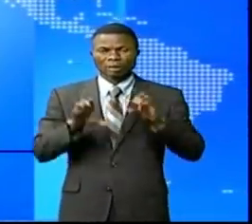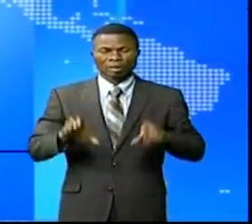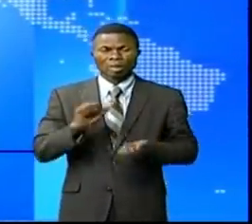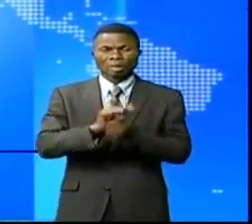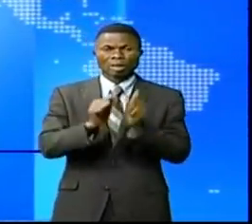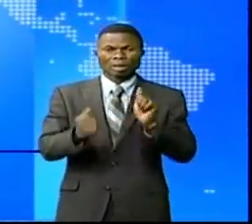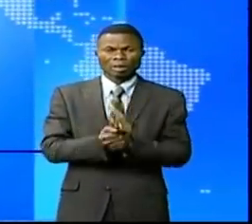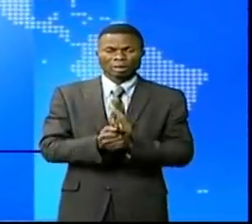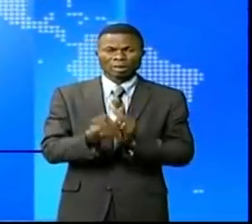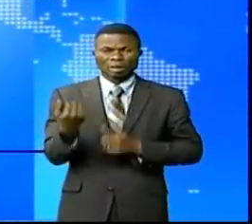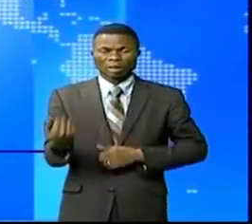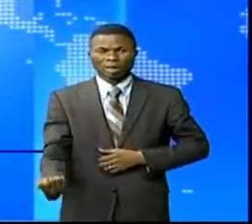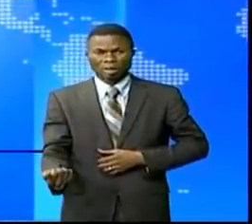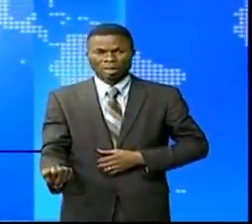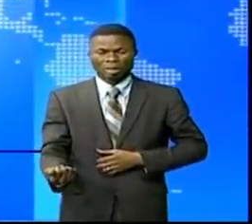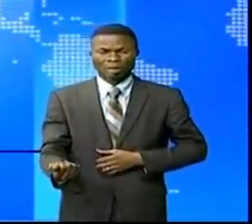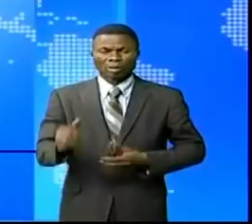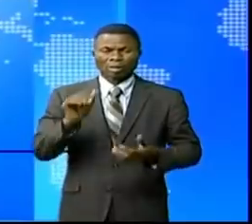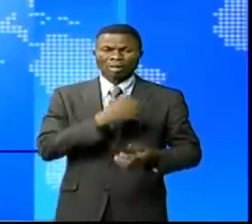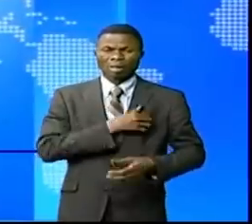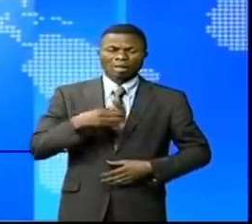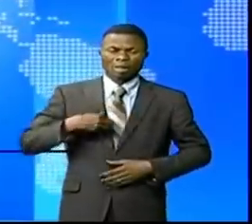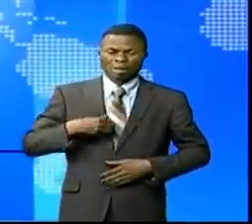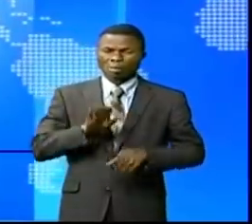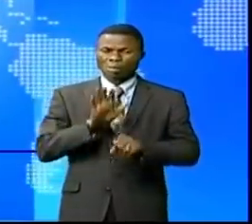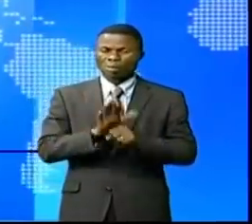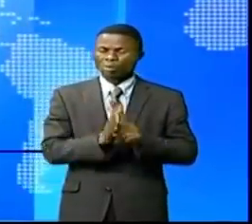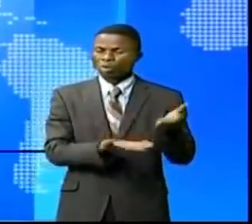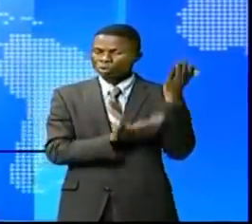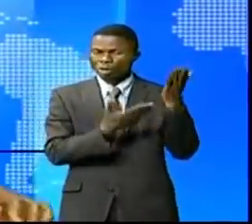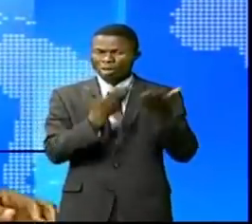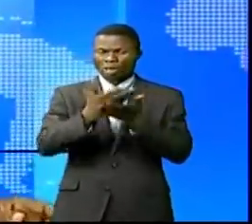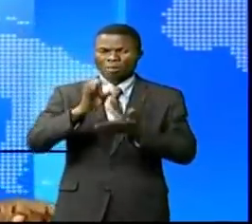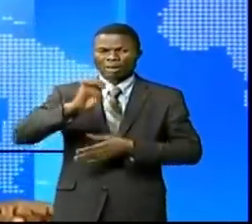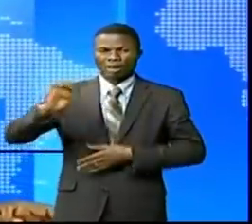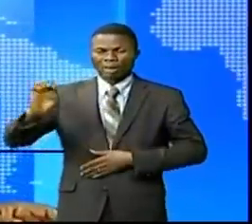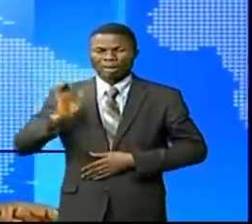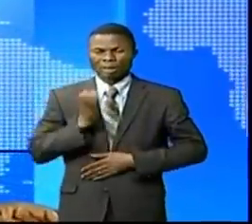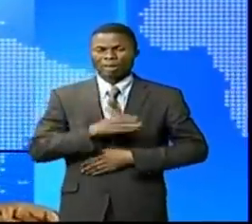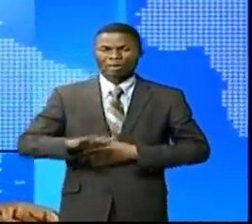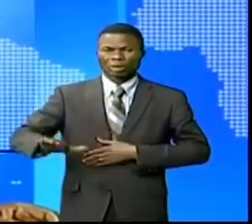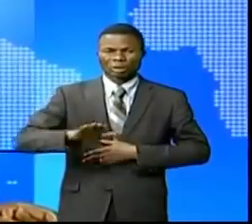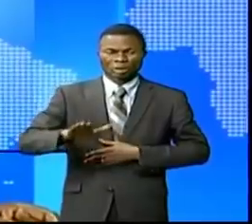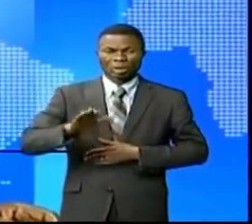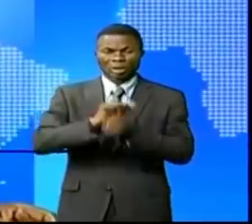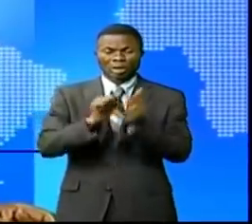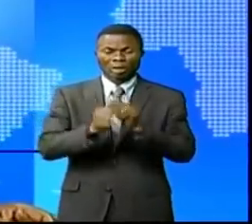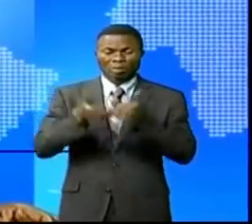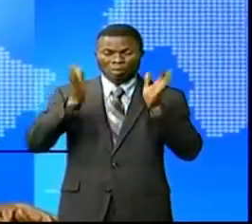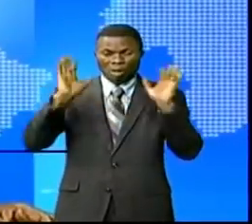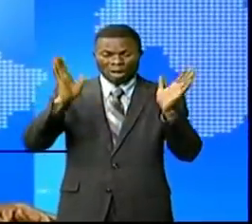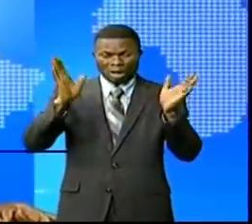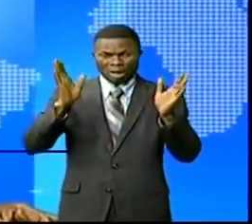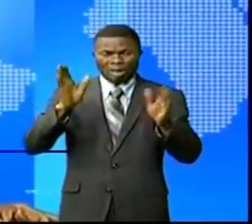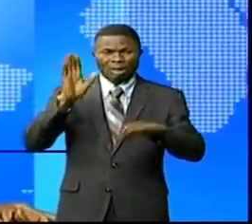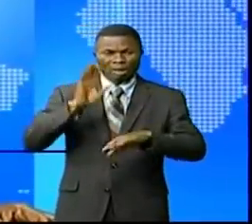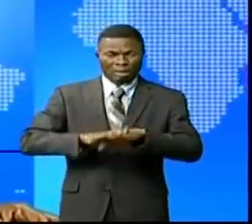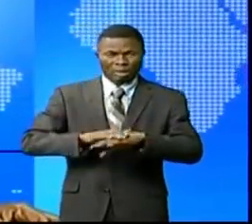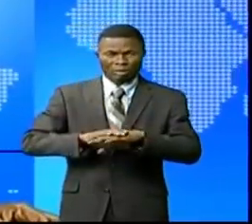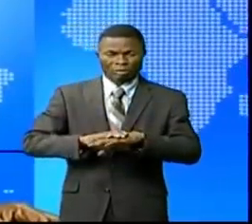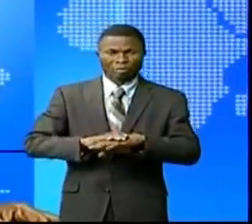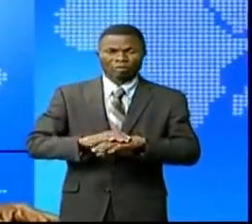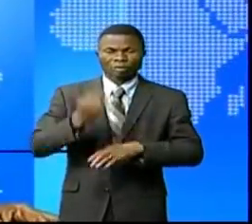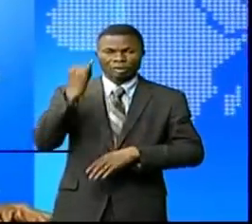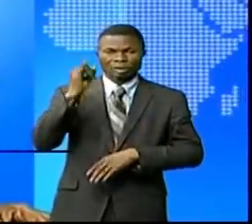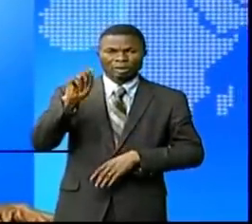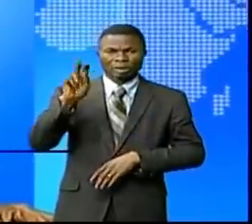de l'enfant et de la femme reste préoccupante dans la partie est du pays après des événements malheureux qu'a connu l'Ituri